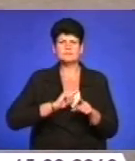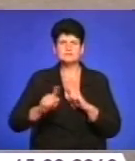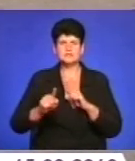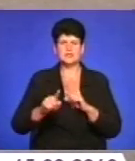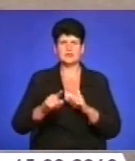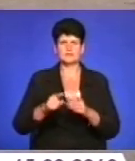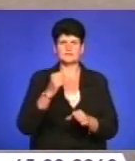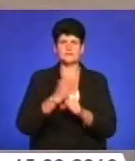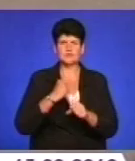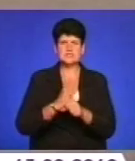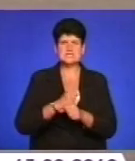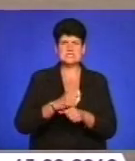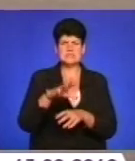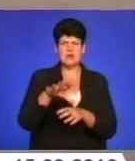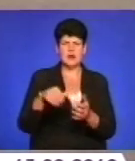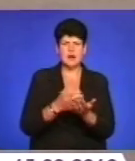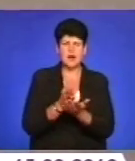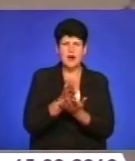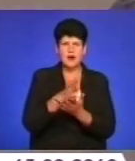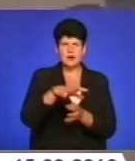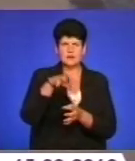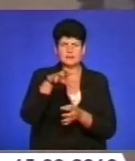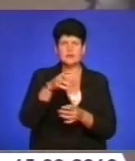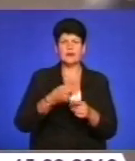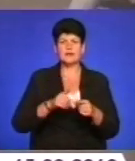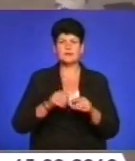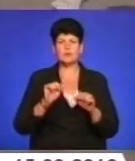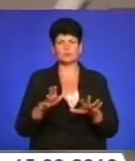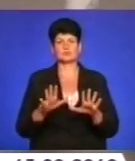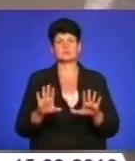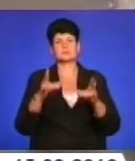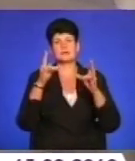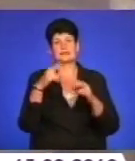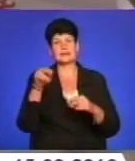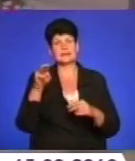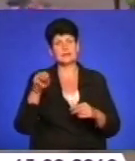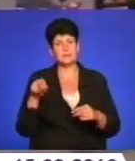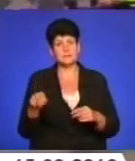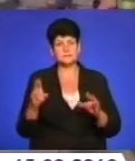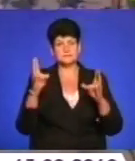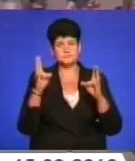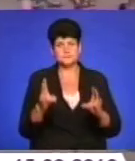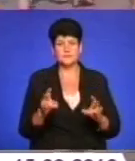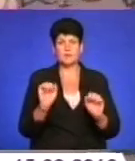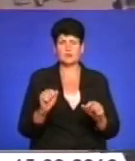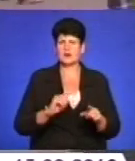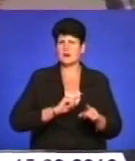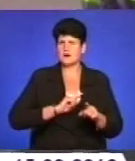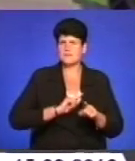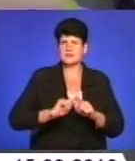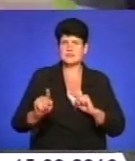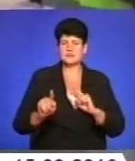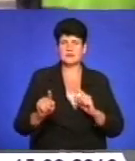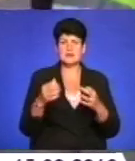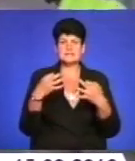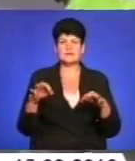карты участка происшествия. Допустим, это может быть дорожно-транспортное происшествие, когда нужно очень оперативно